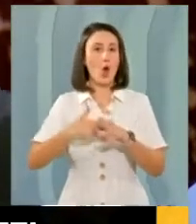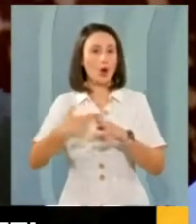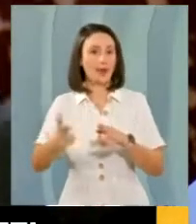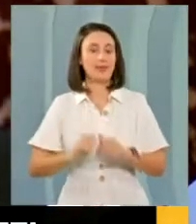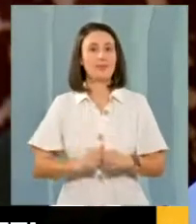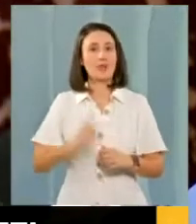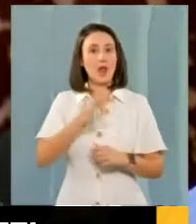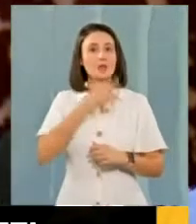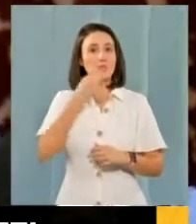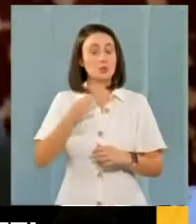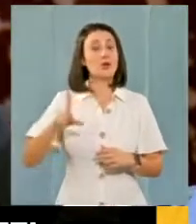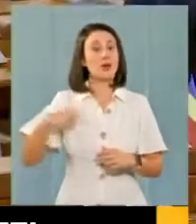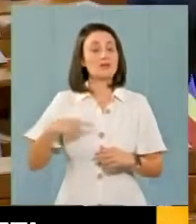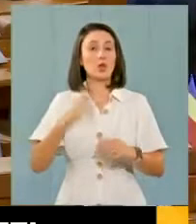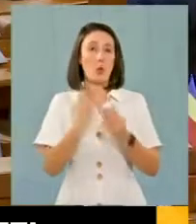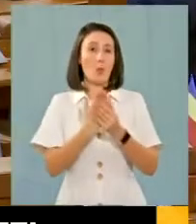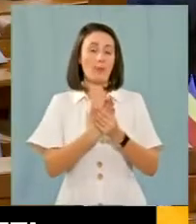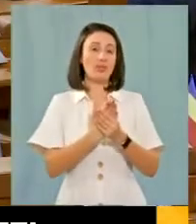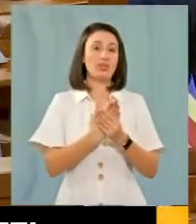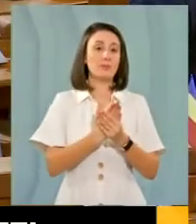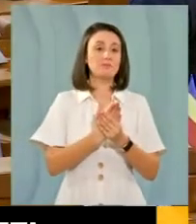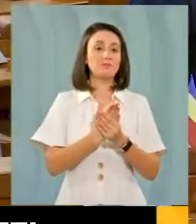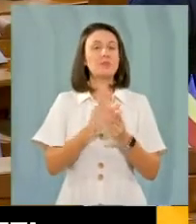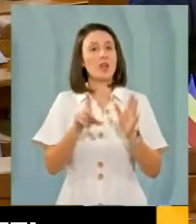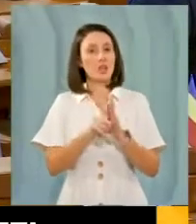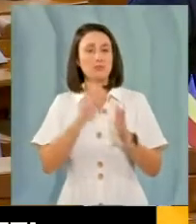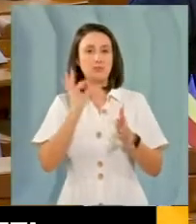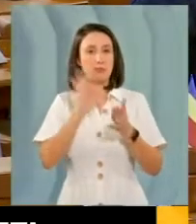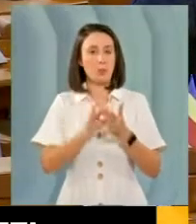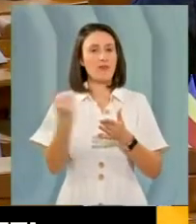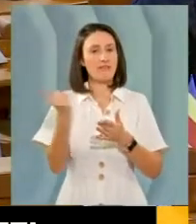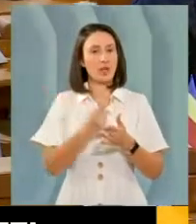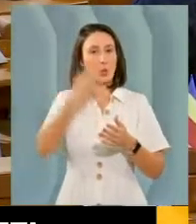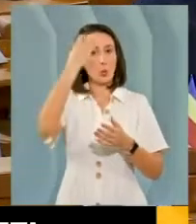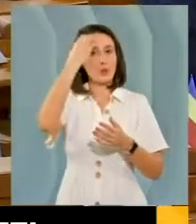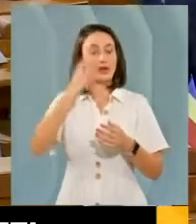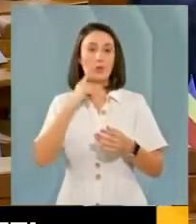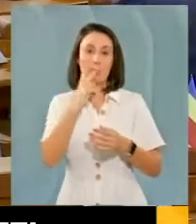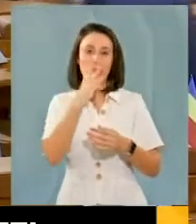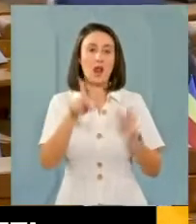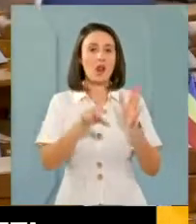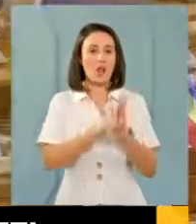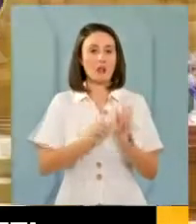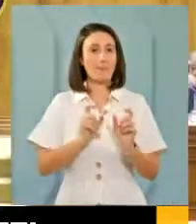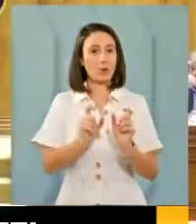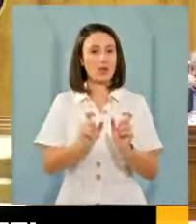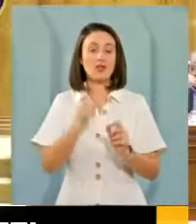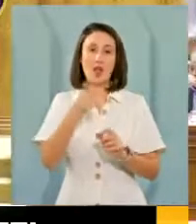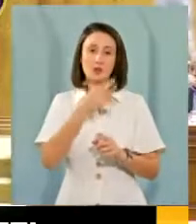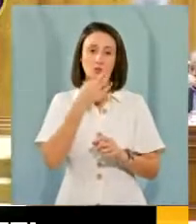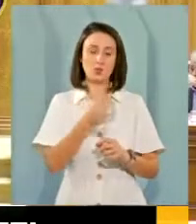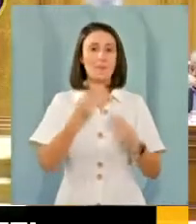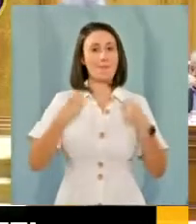Marcel Ciolacu a precizat că există acte normative și propuneri care vor veni din partea guvernului cu privire la legile siguranței. Acesta a mai spus